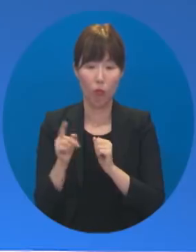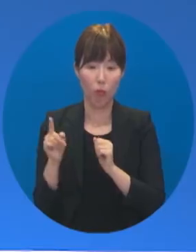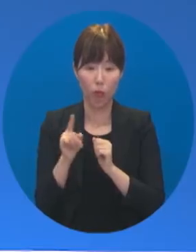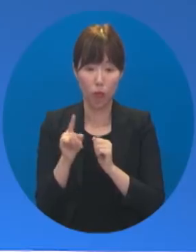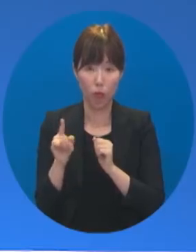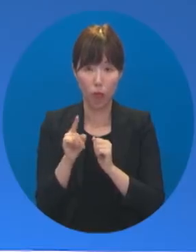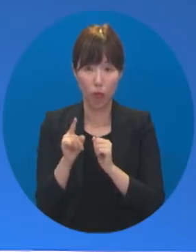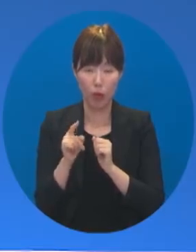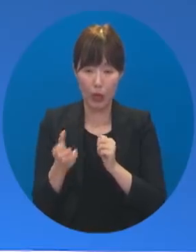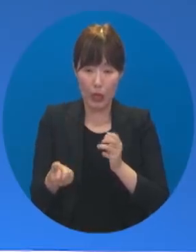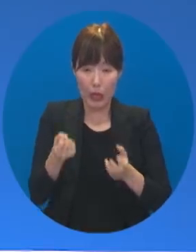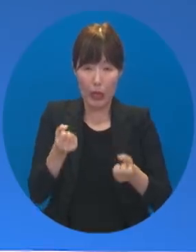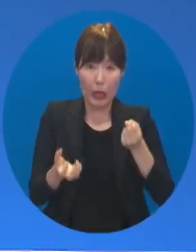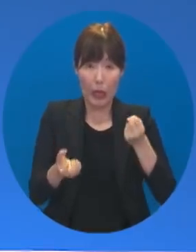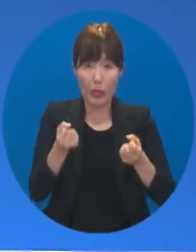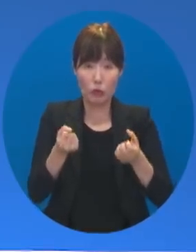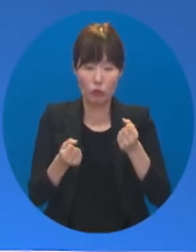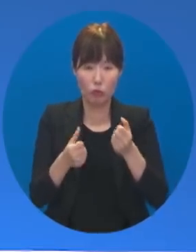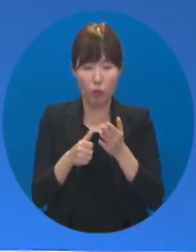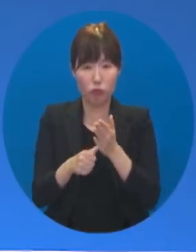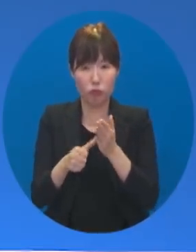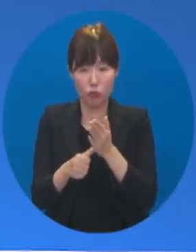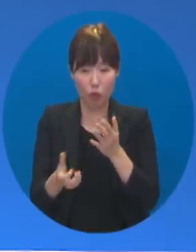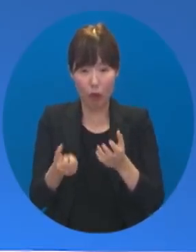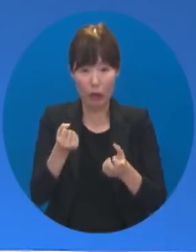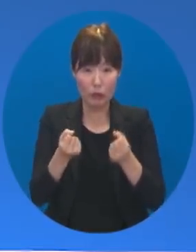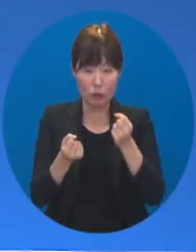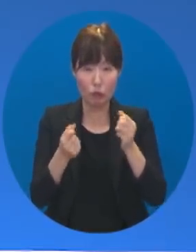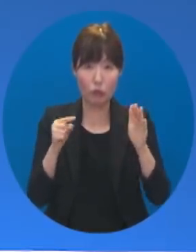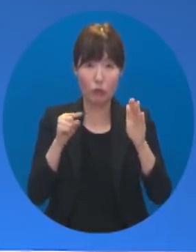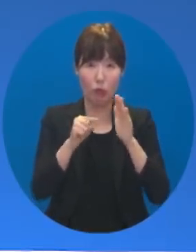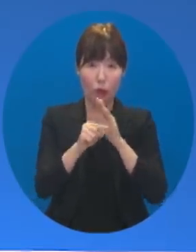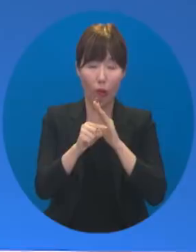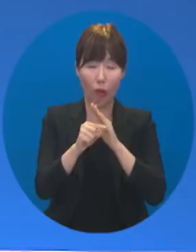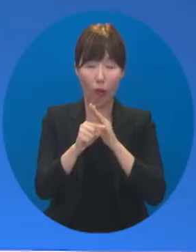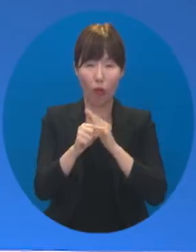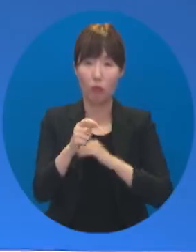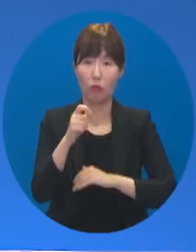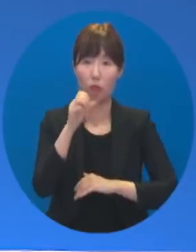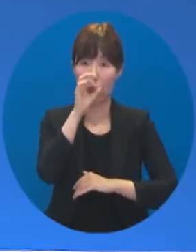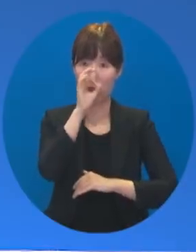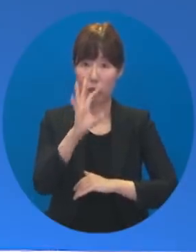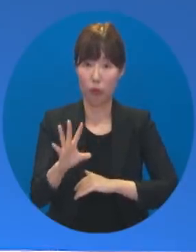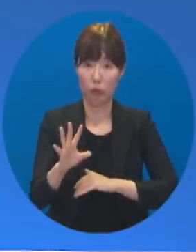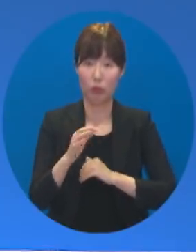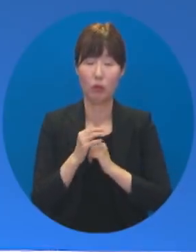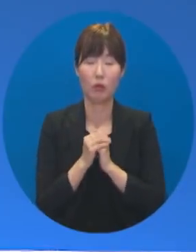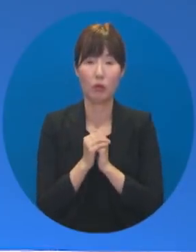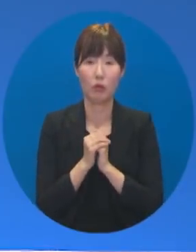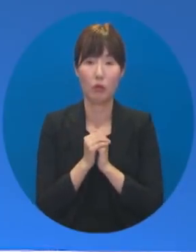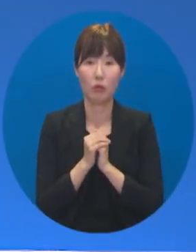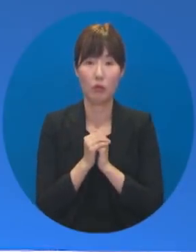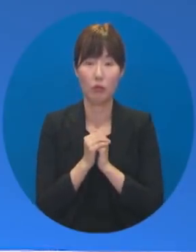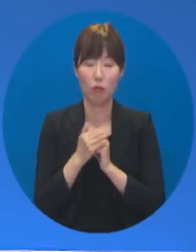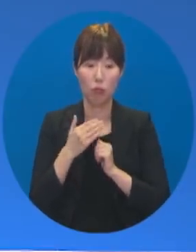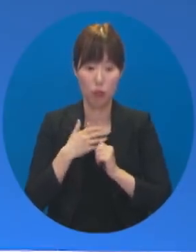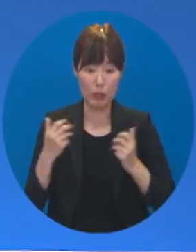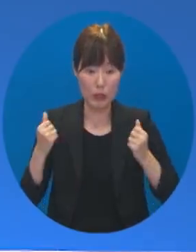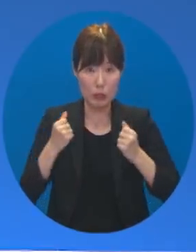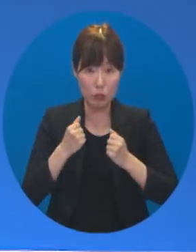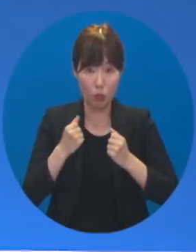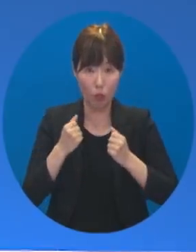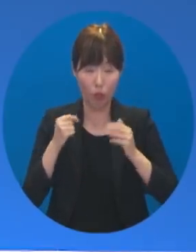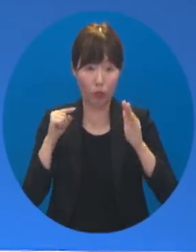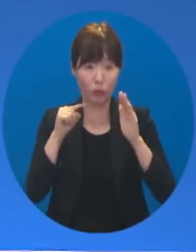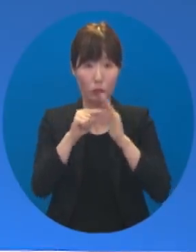뭔가 예 비슷하잖아요. 어떤 것도 가지고 들어갈 수가 없고 어떤 것도 입고 들어갈 수가 없는 거예요.